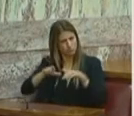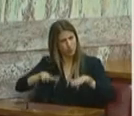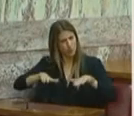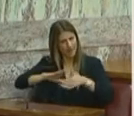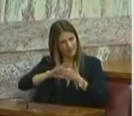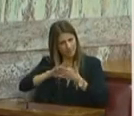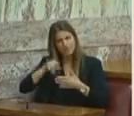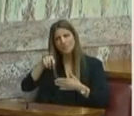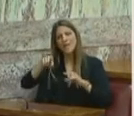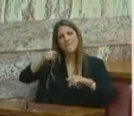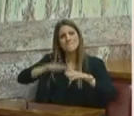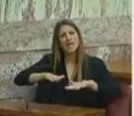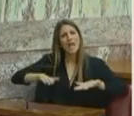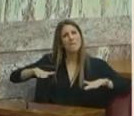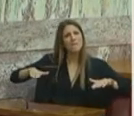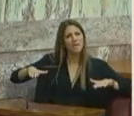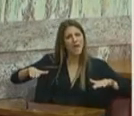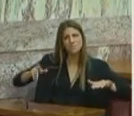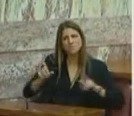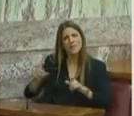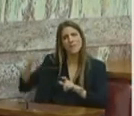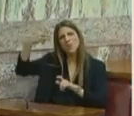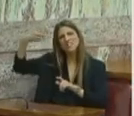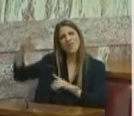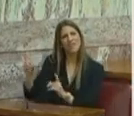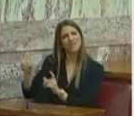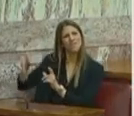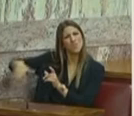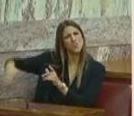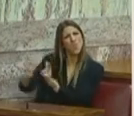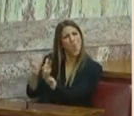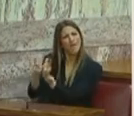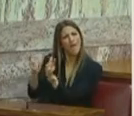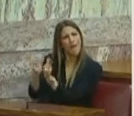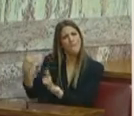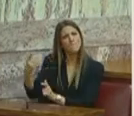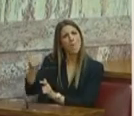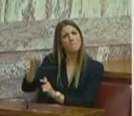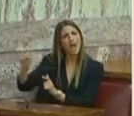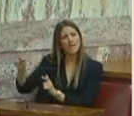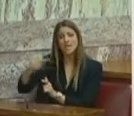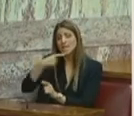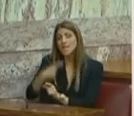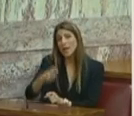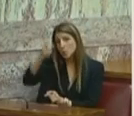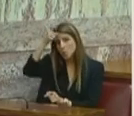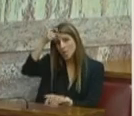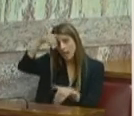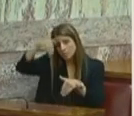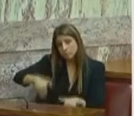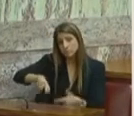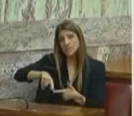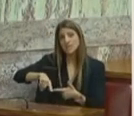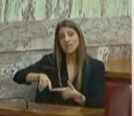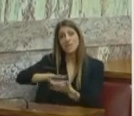μικρά παιδιά της μειονότητας από τα απομακοχώρια της περιοχής απήγγειλαν ποίηματα για τη μητέρα Τουρκία, τον Μωάμεθ τον Πορτητή